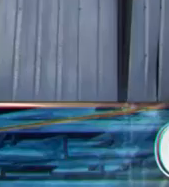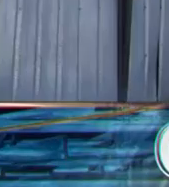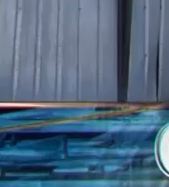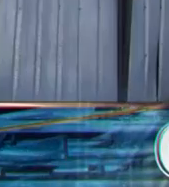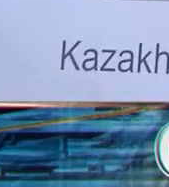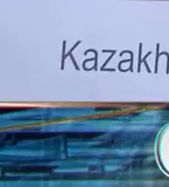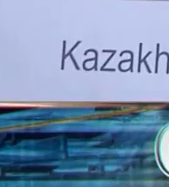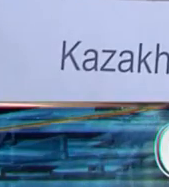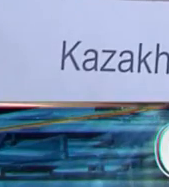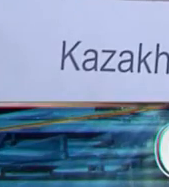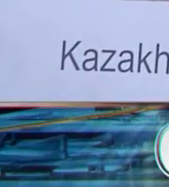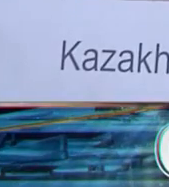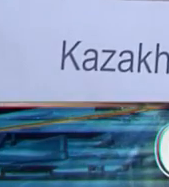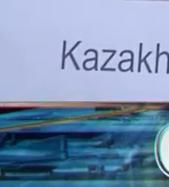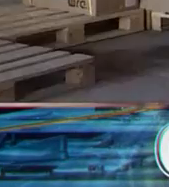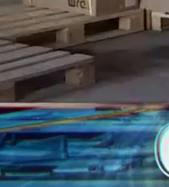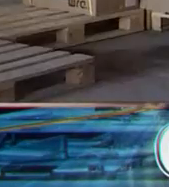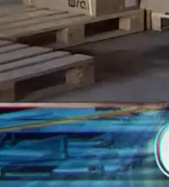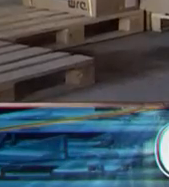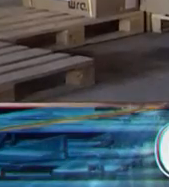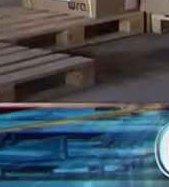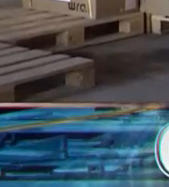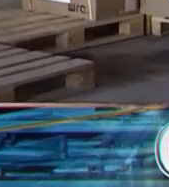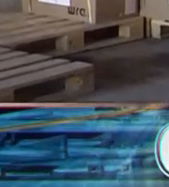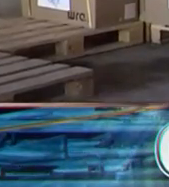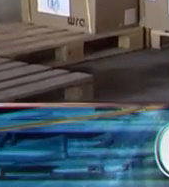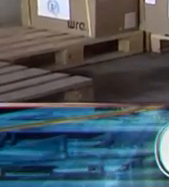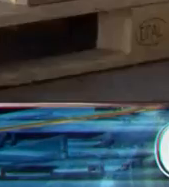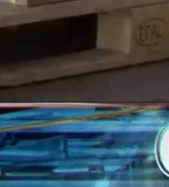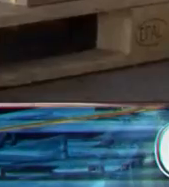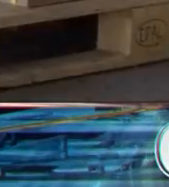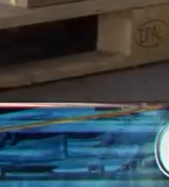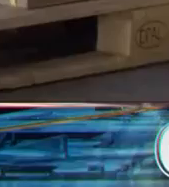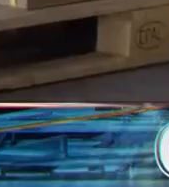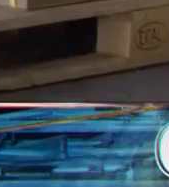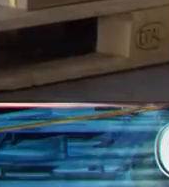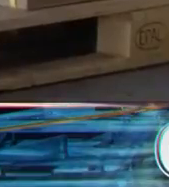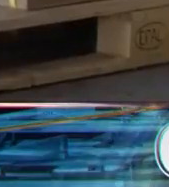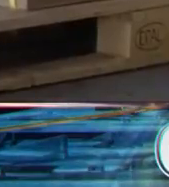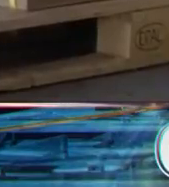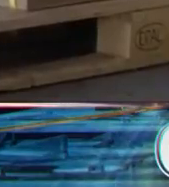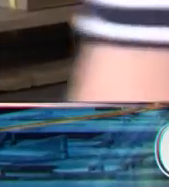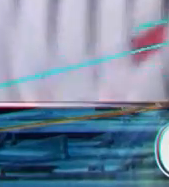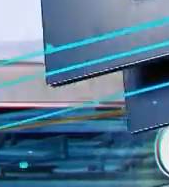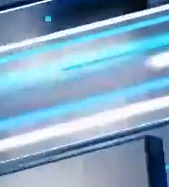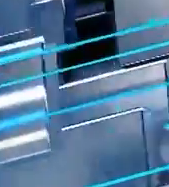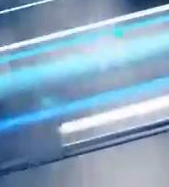Поддержка из-за бугра. Более 3 тонн гуманитарной помощи доставили в Алматинскую область из Турции и